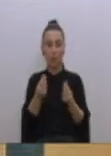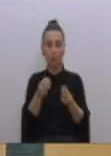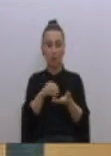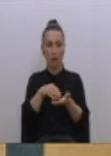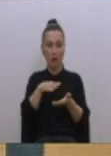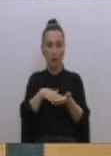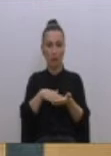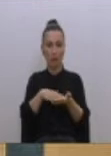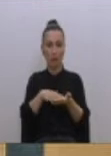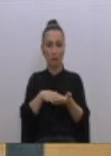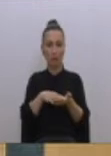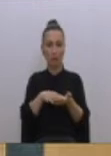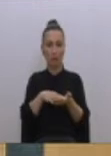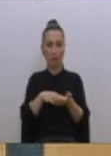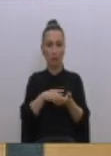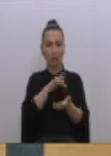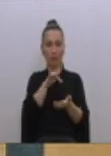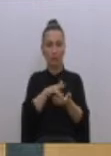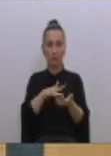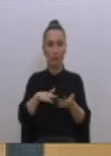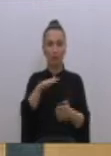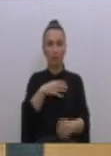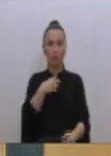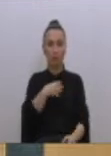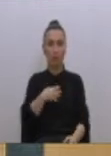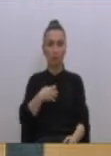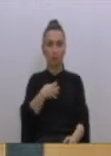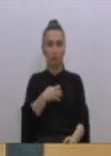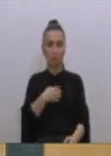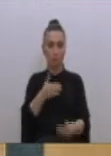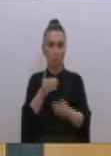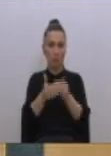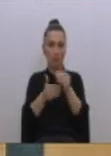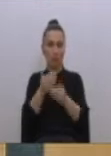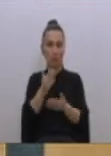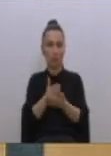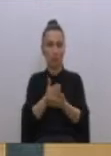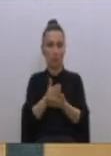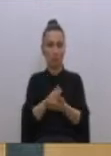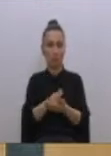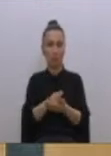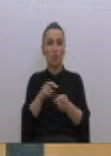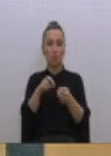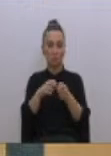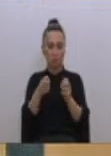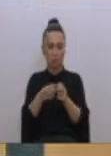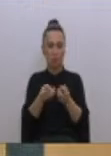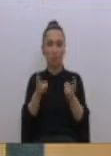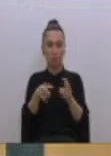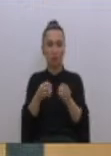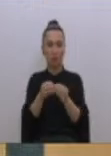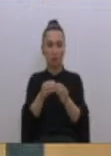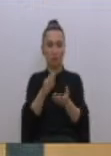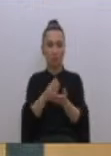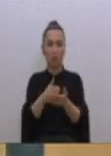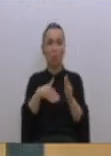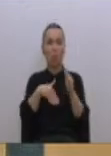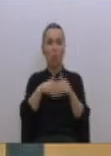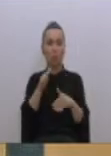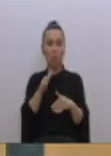აღრიცხვის ნაწილი ქვეყანაში მნიშვნელოვან წილად წინ მიიწევს. თუმცა, რა თქმა უნდა, გამოწვევებიც რჩება, ძირითადად